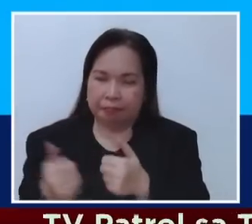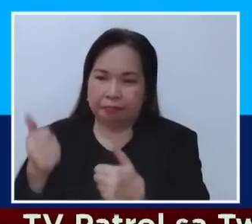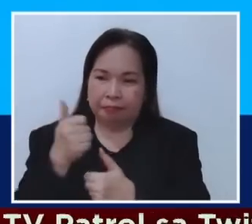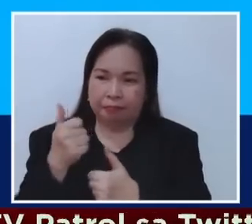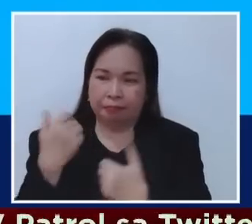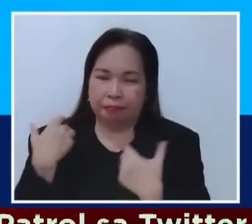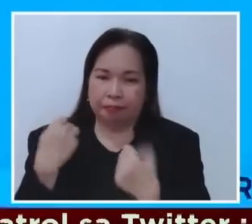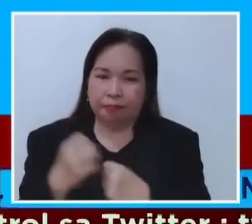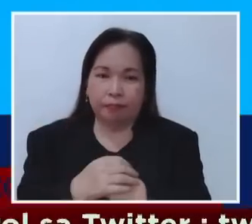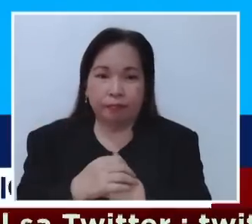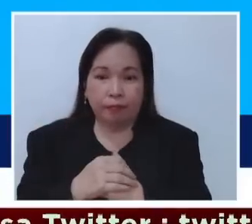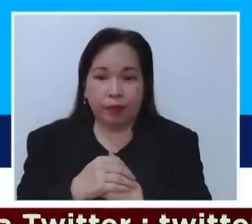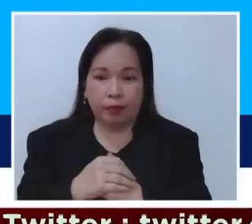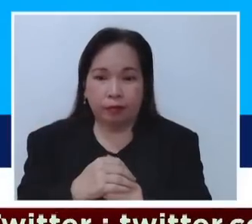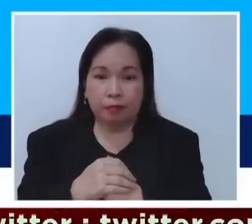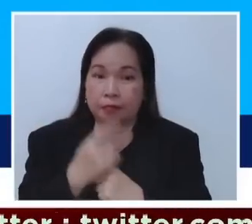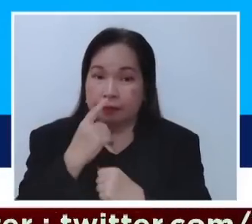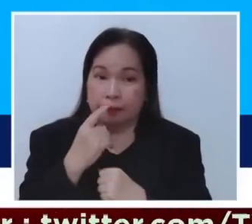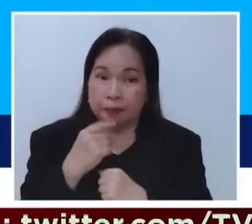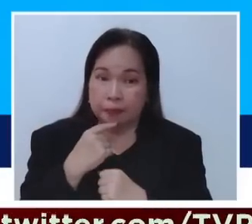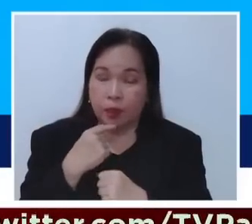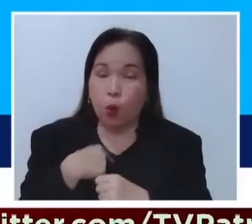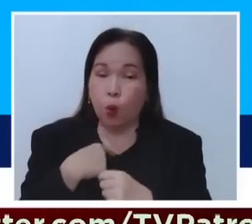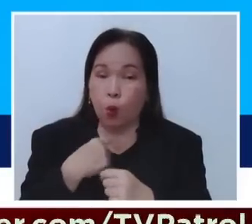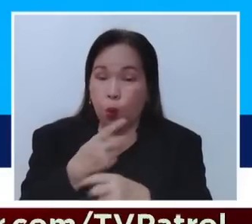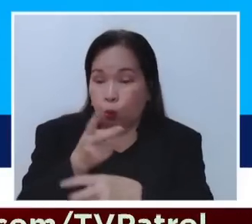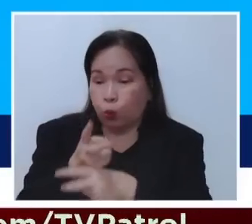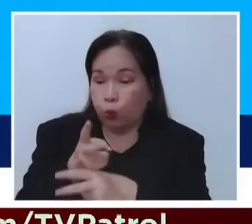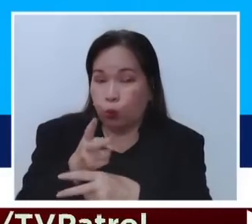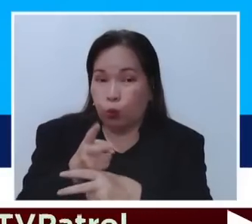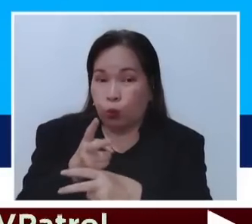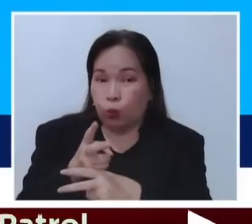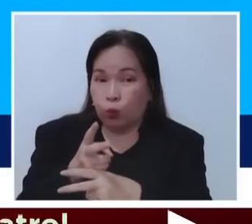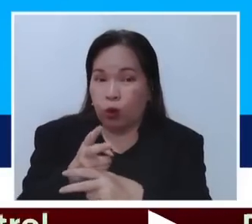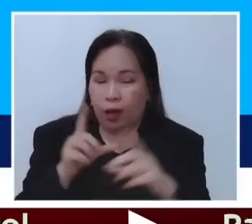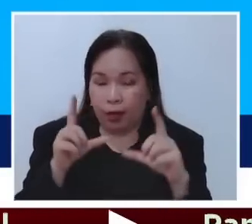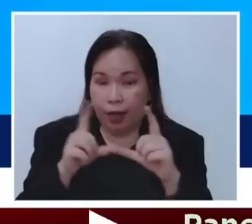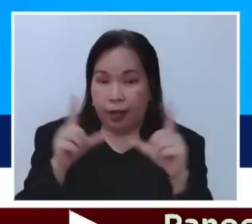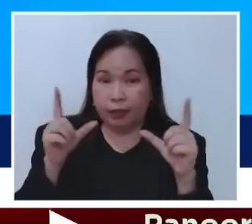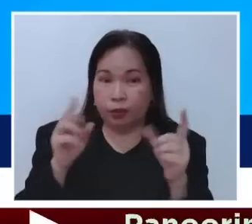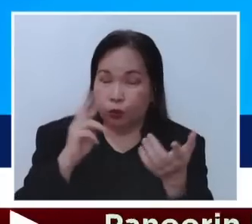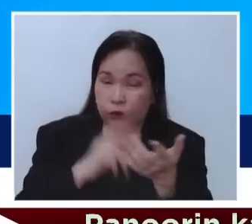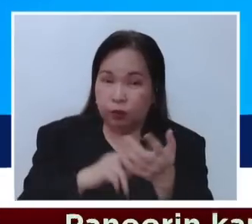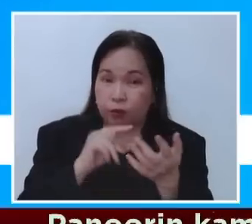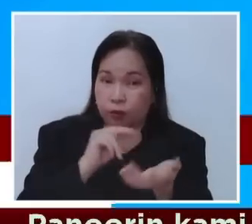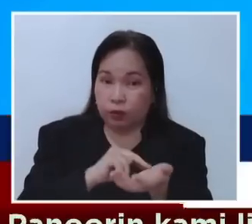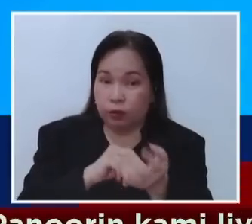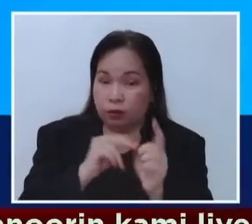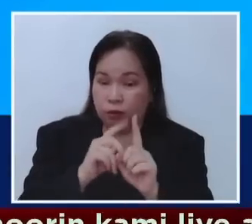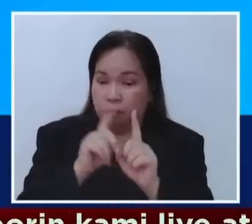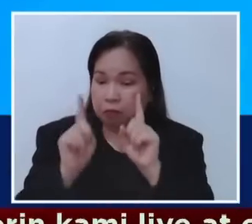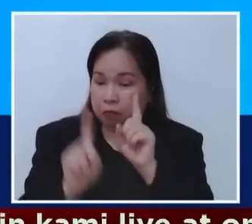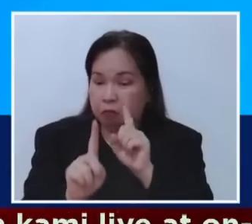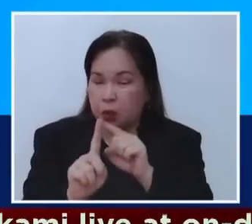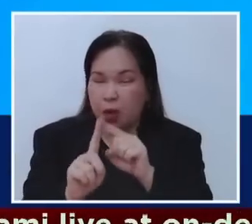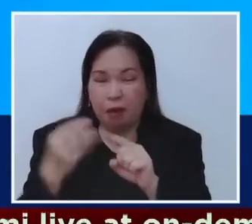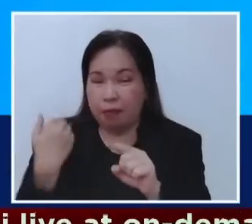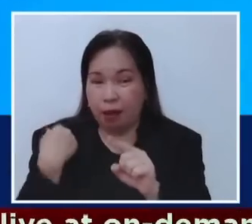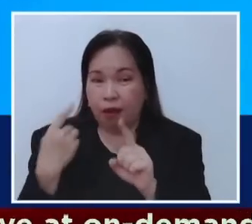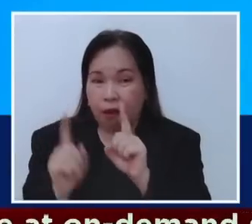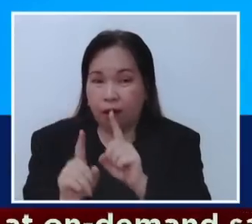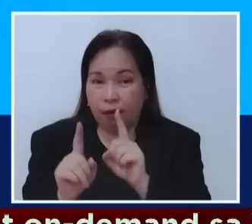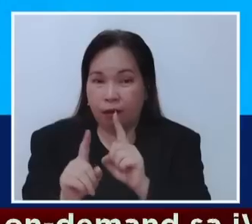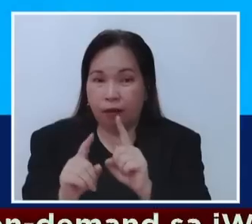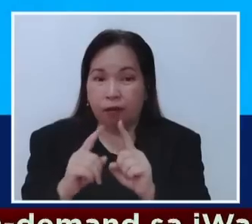Said that they will be supervised by registered and licensed nurses. There may be no need for giving